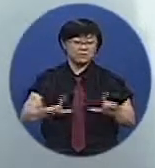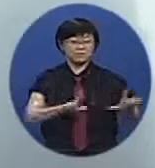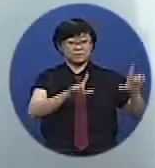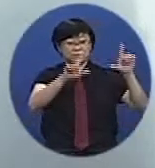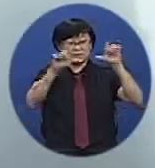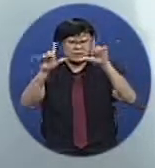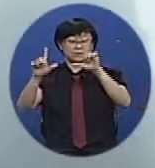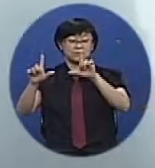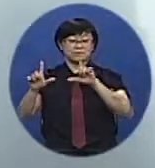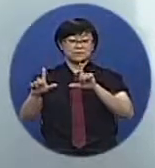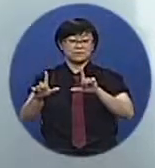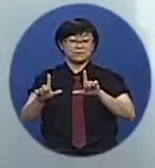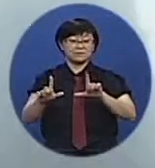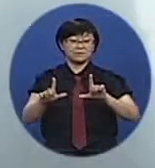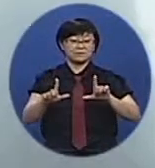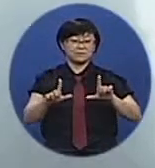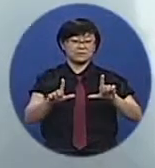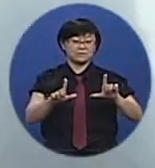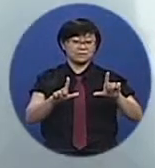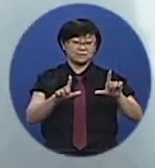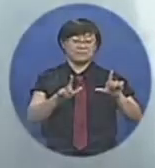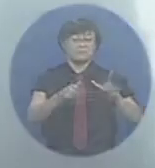못 살아요